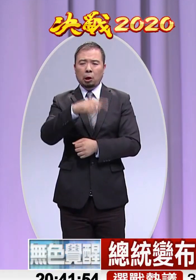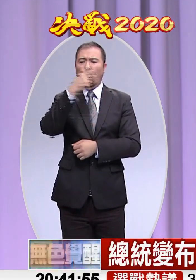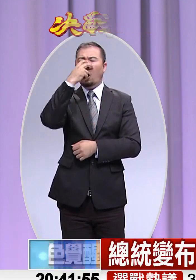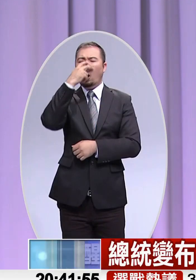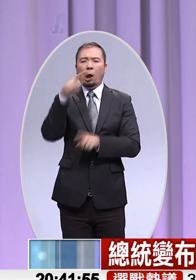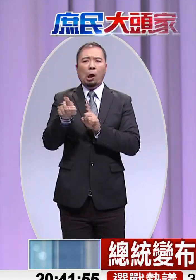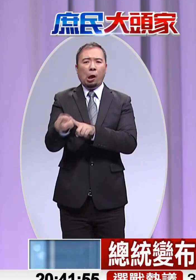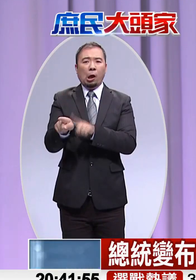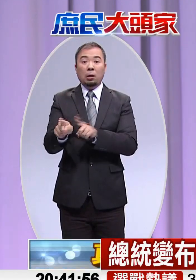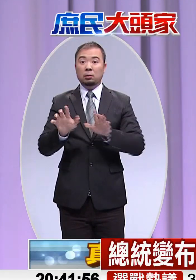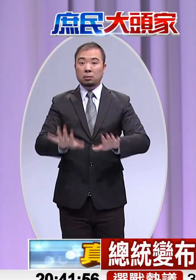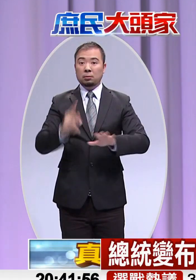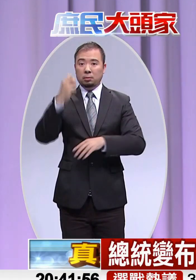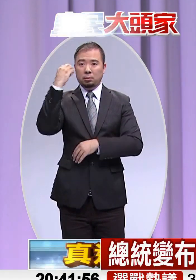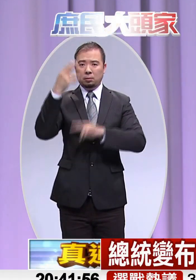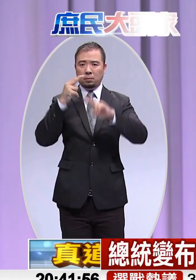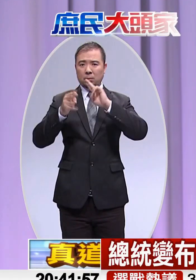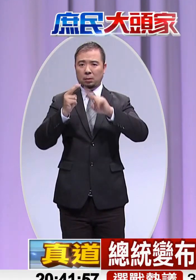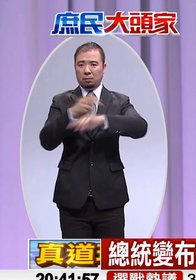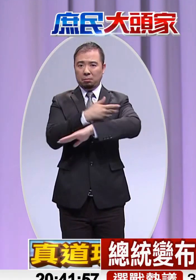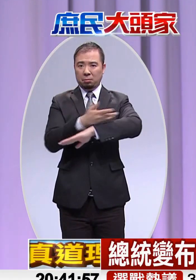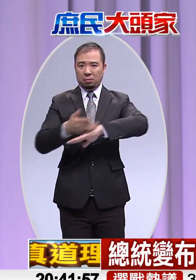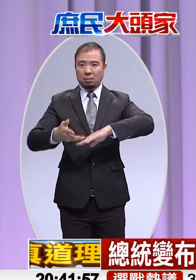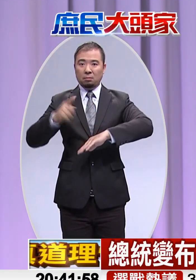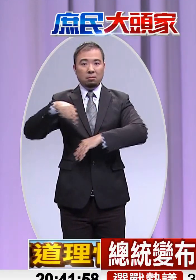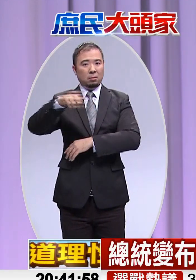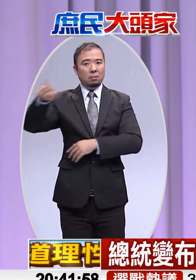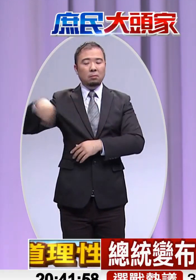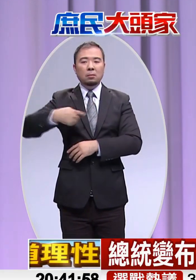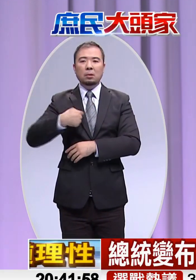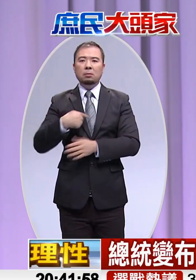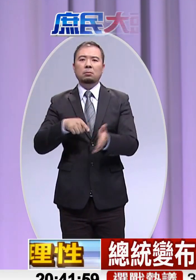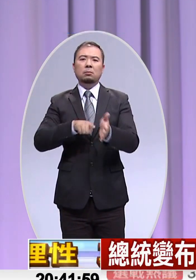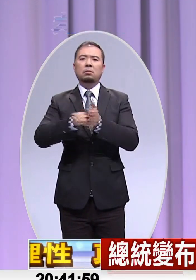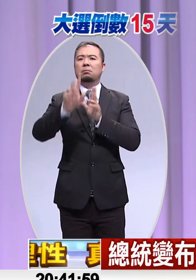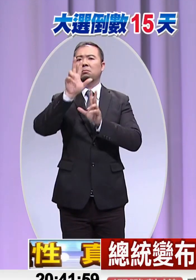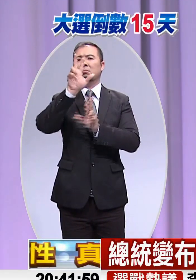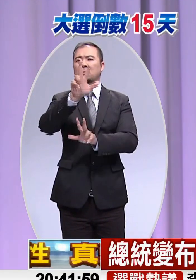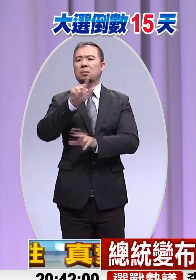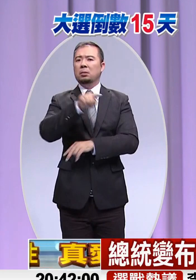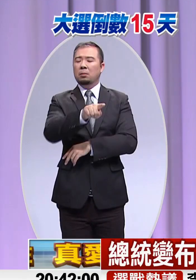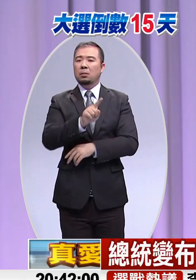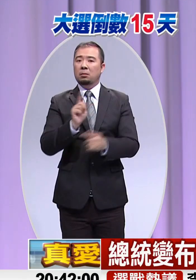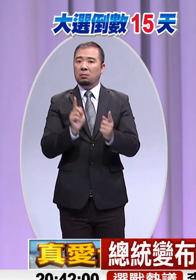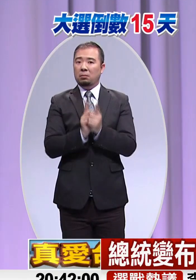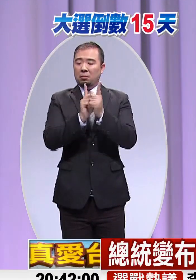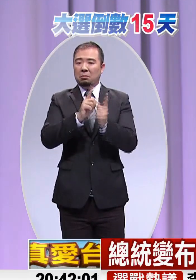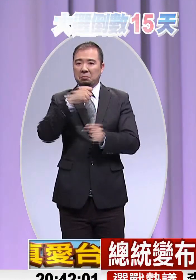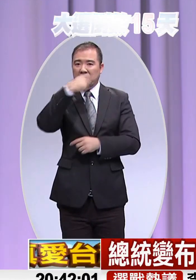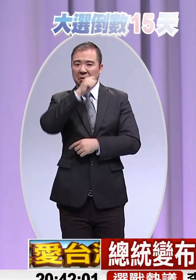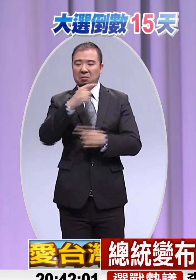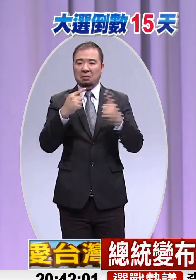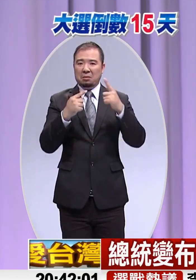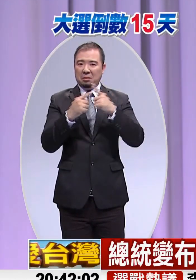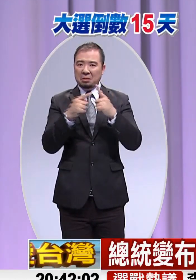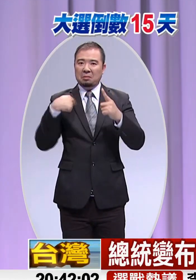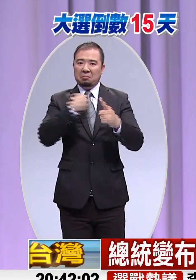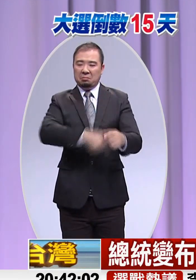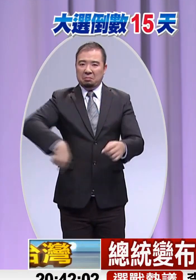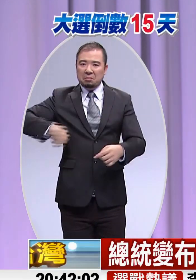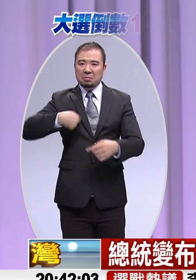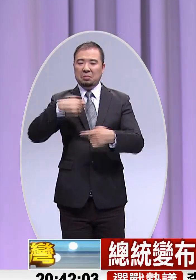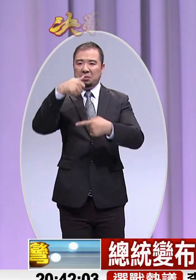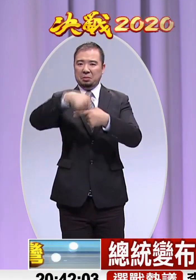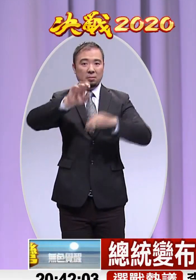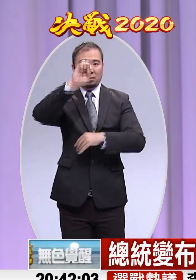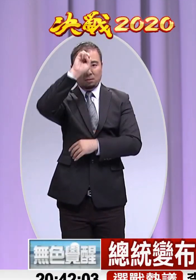天新潮流这些人，不客气地说，吃台湾人的肉，喝台湾人的血，贪台湾人的